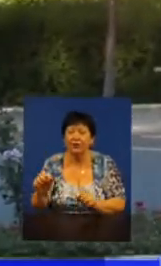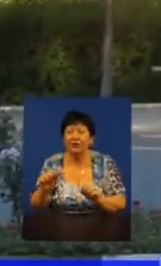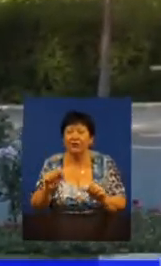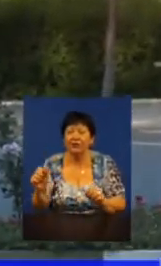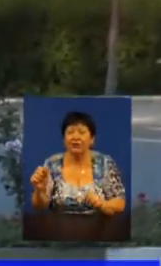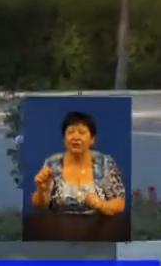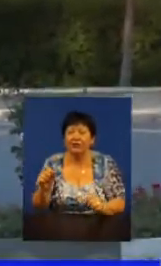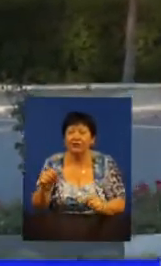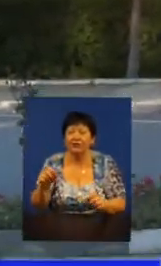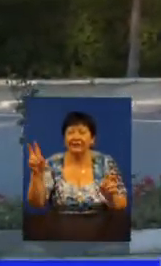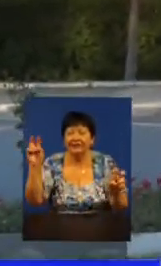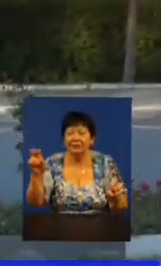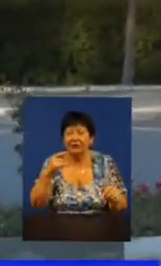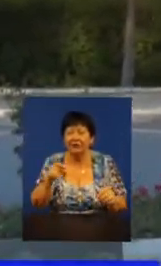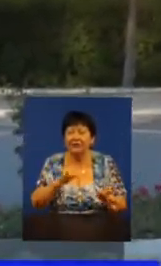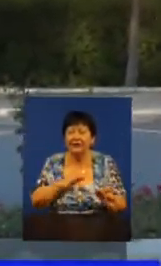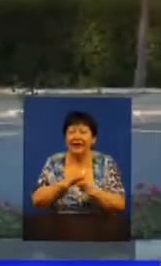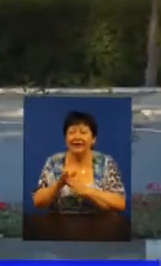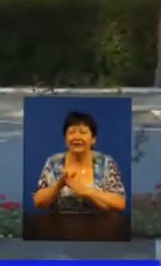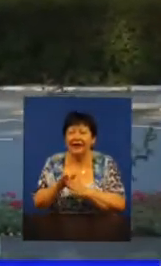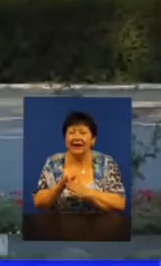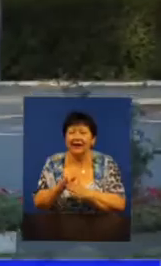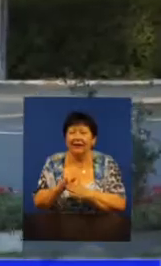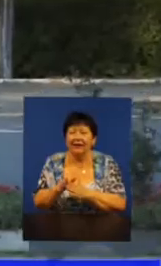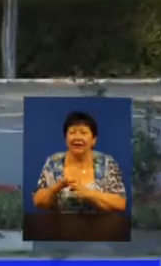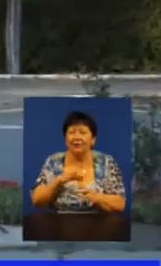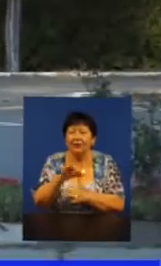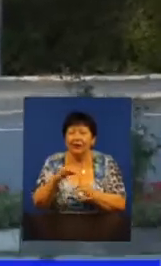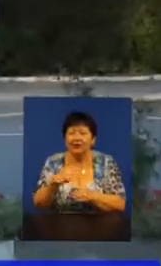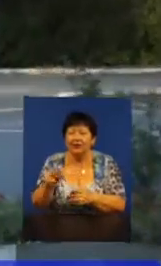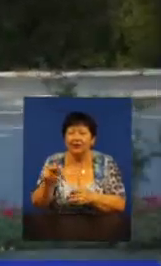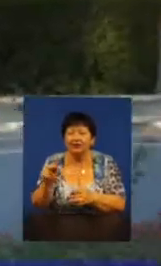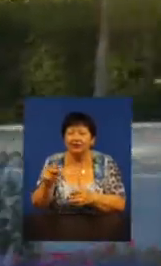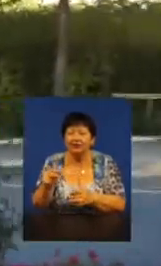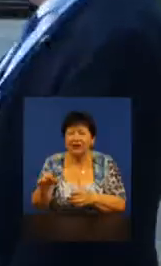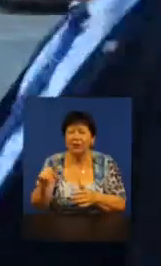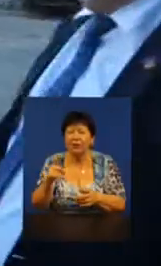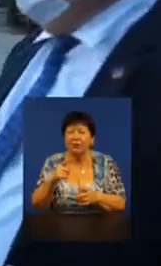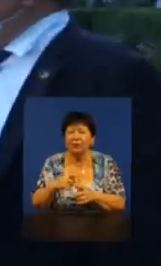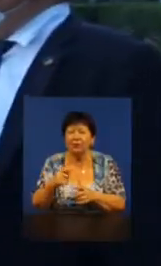Tema vizitei a fost realizarea proiectelor comune între Primăria Cimișlia și Uniunea Europeană.